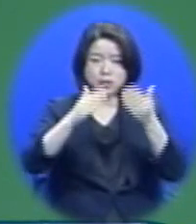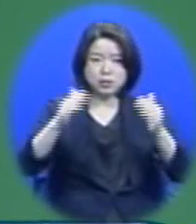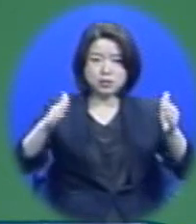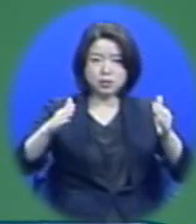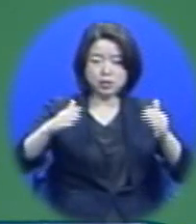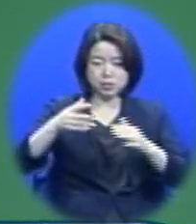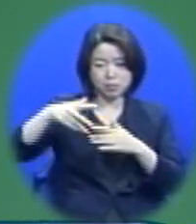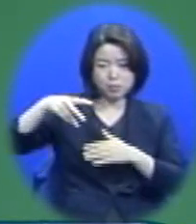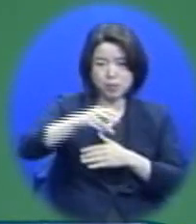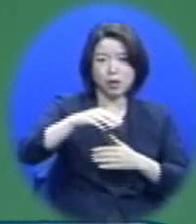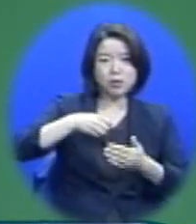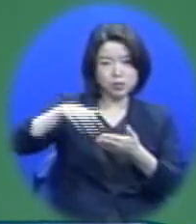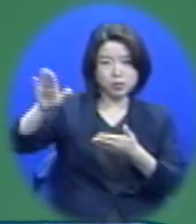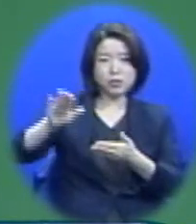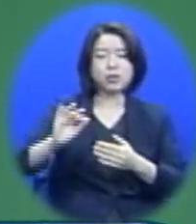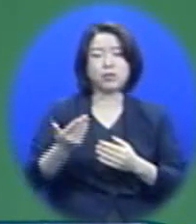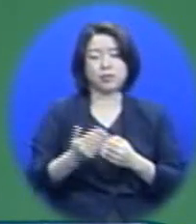끊어버리겠습니다.